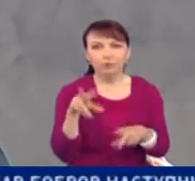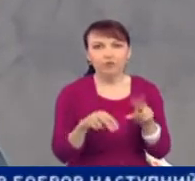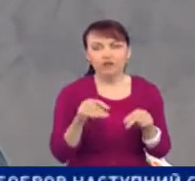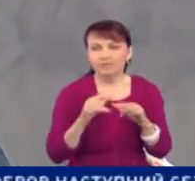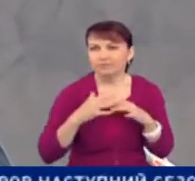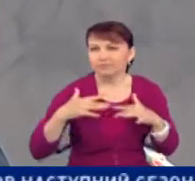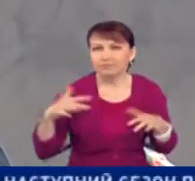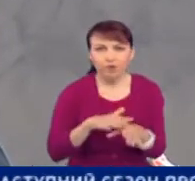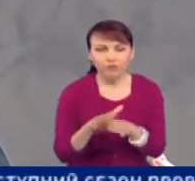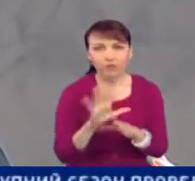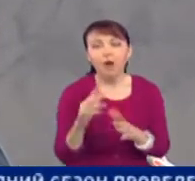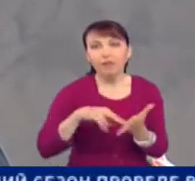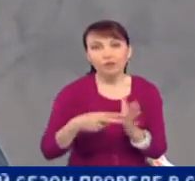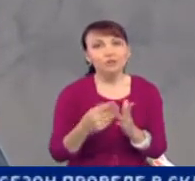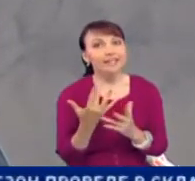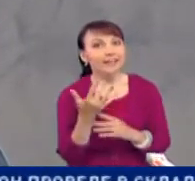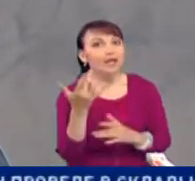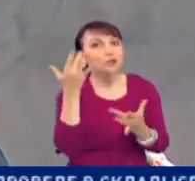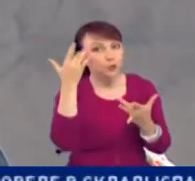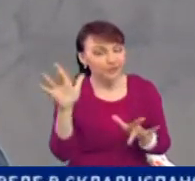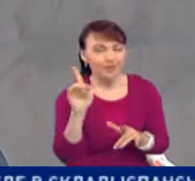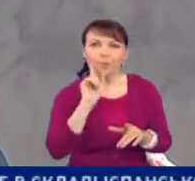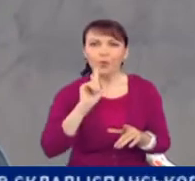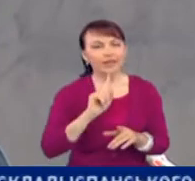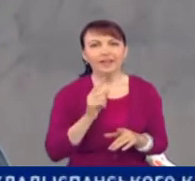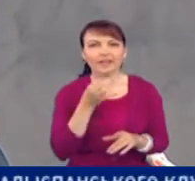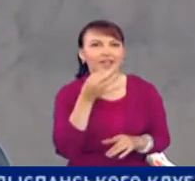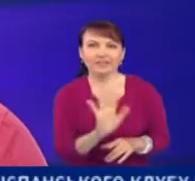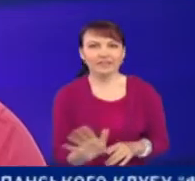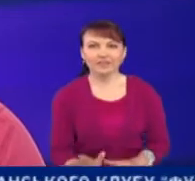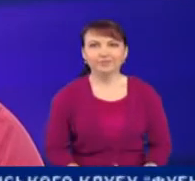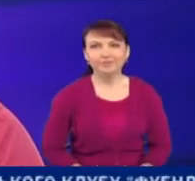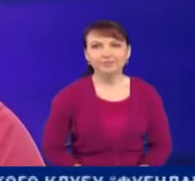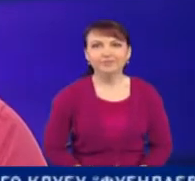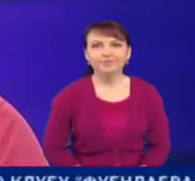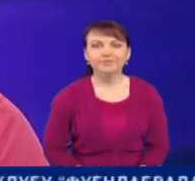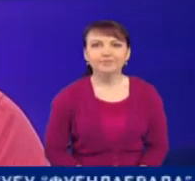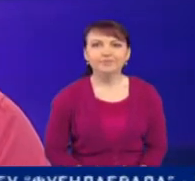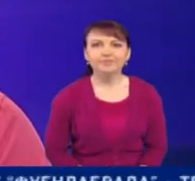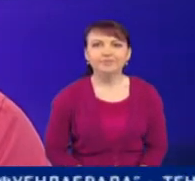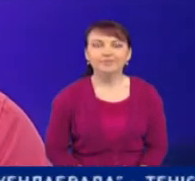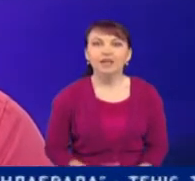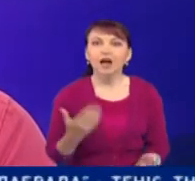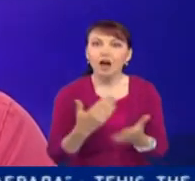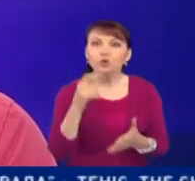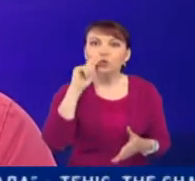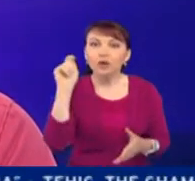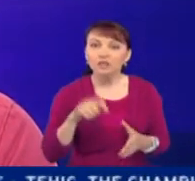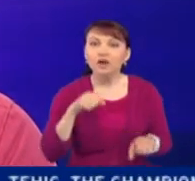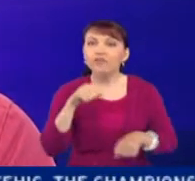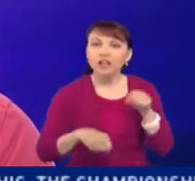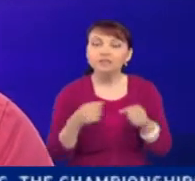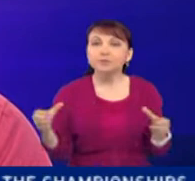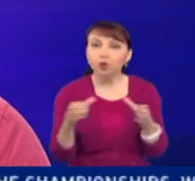Планується також кілька сюрпризів, які ми поки не розкриваємо. От українська